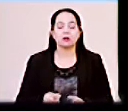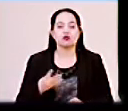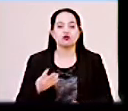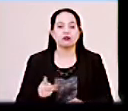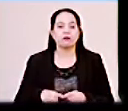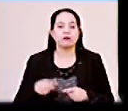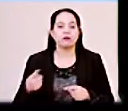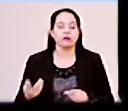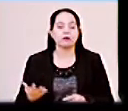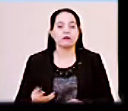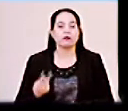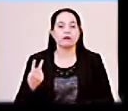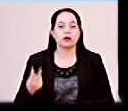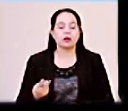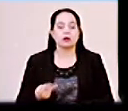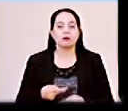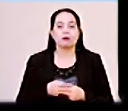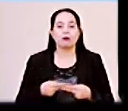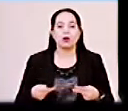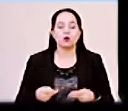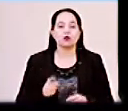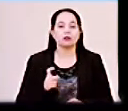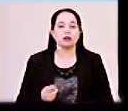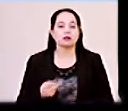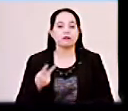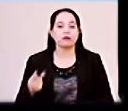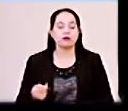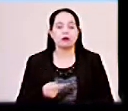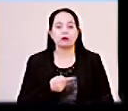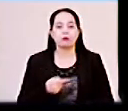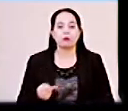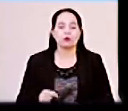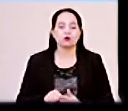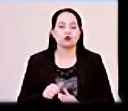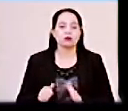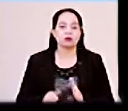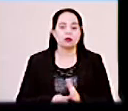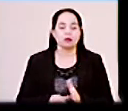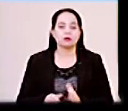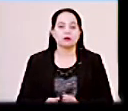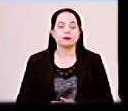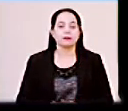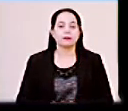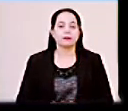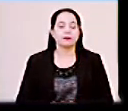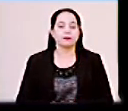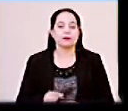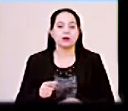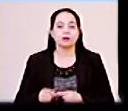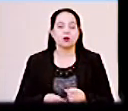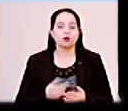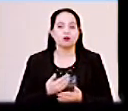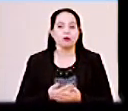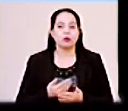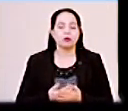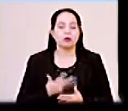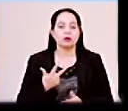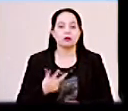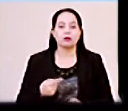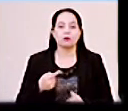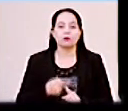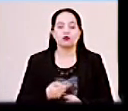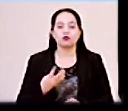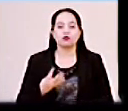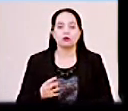4 возвести в квадрат. Получим x квадрат минус 16. Следующий пример. 3